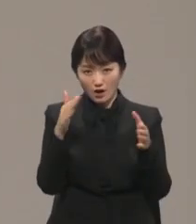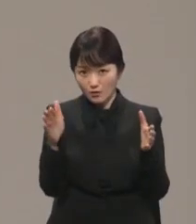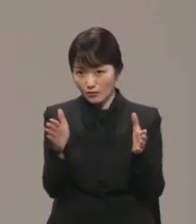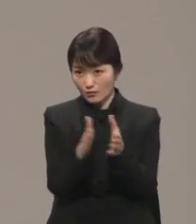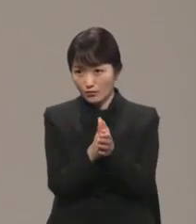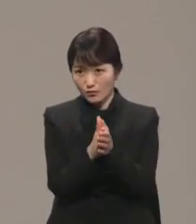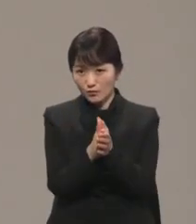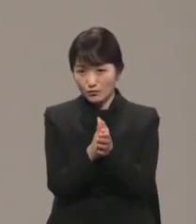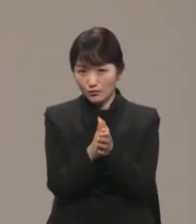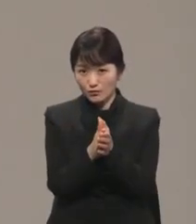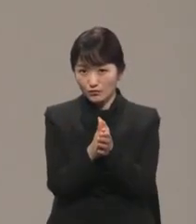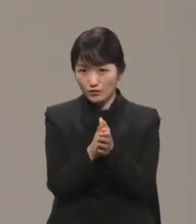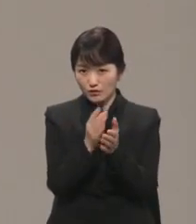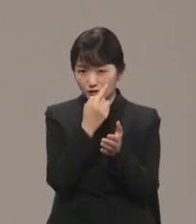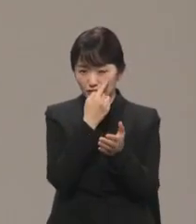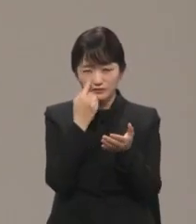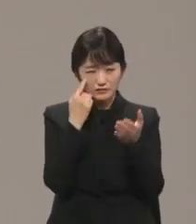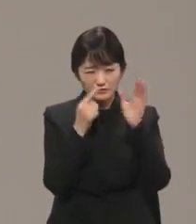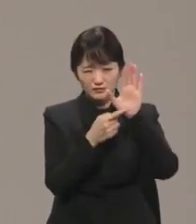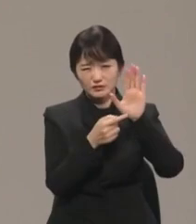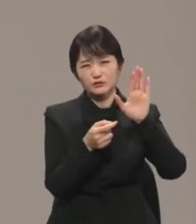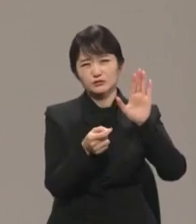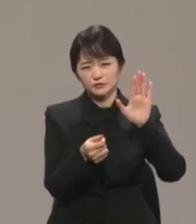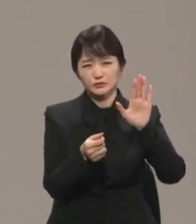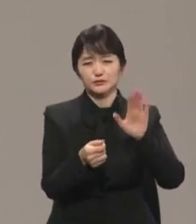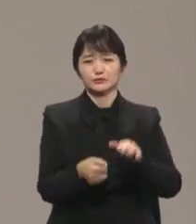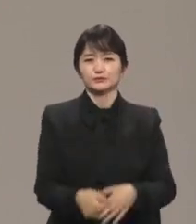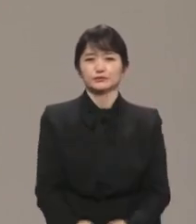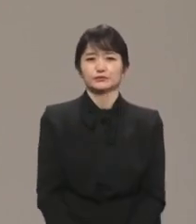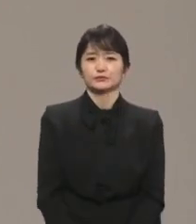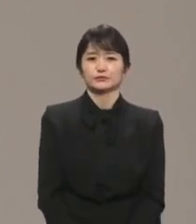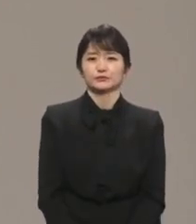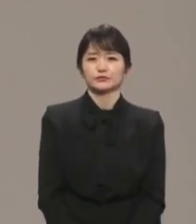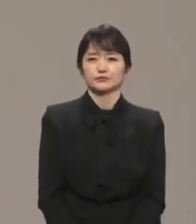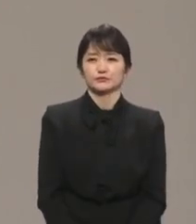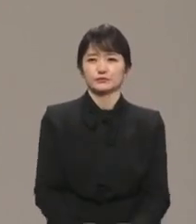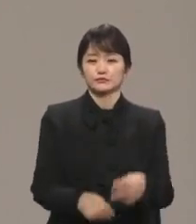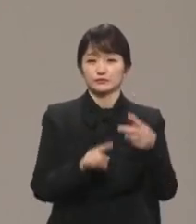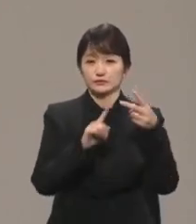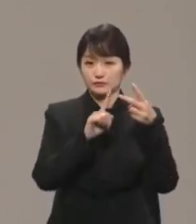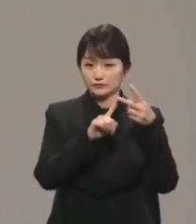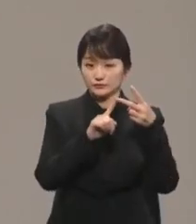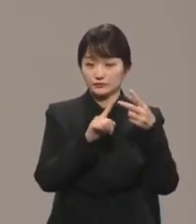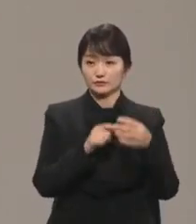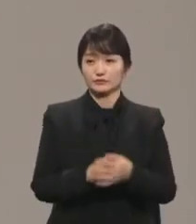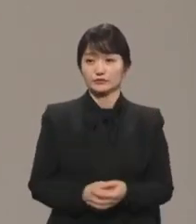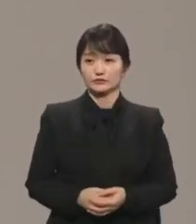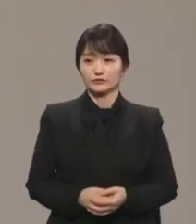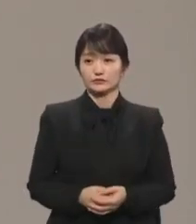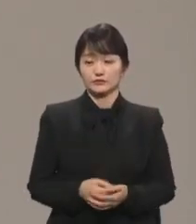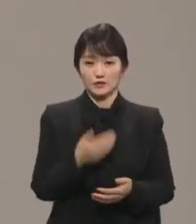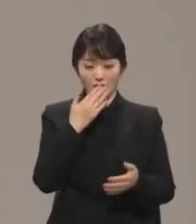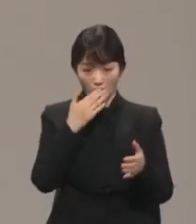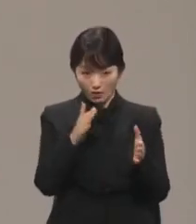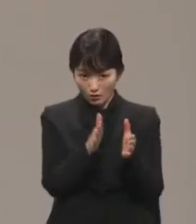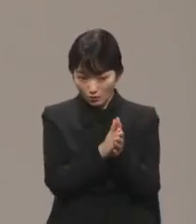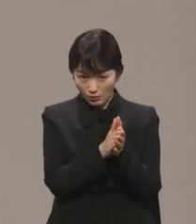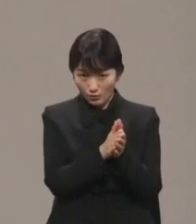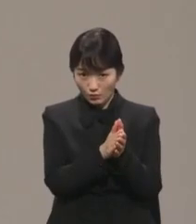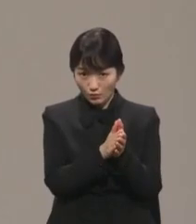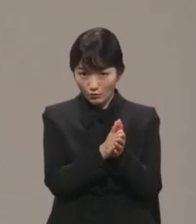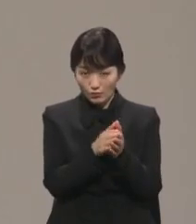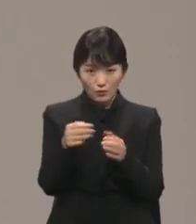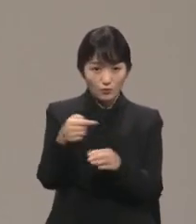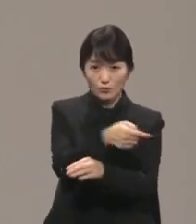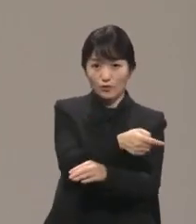증거는 굉장히 좀 적을 수 있다라는 걸 추정해 볼 수 있을 거고요 두 번째는 그러면 완전 공모 아니면 아예 라면 시도